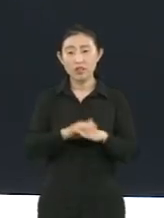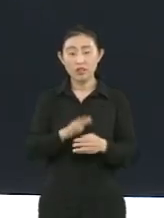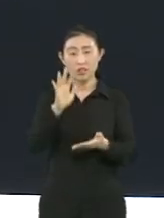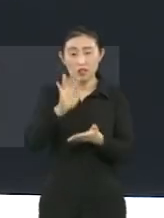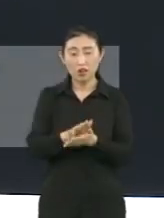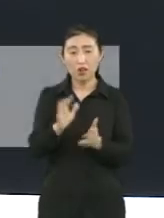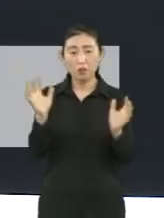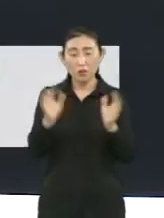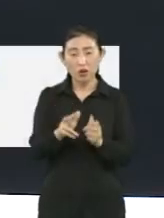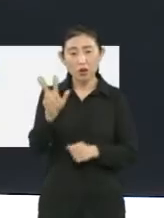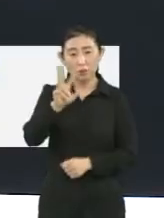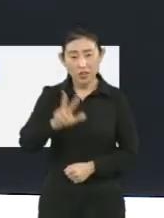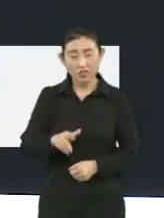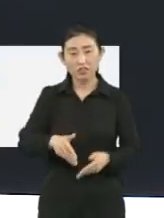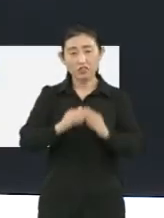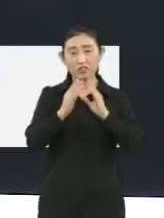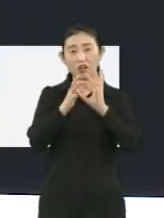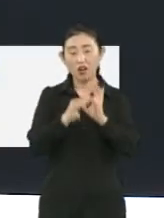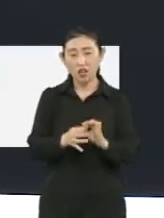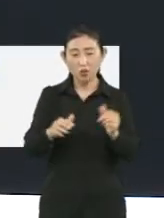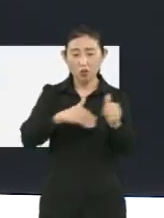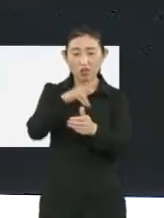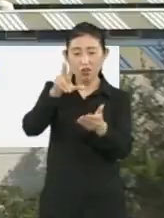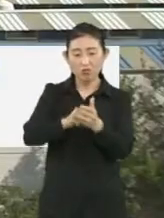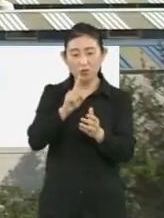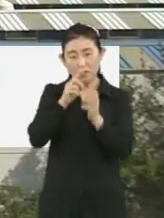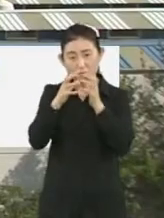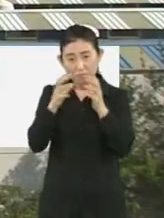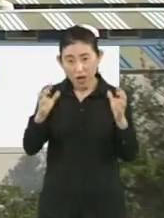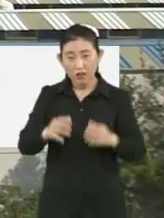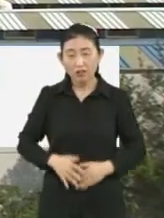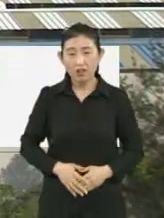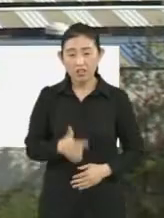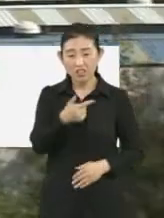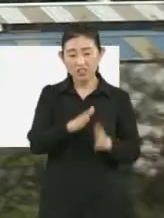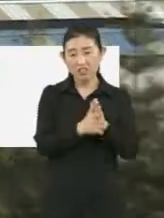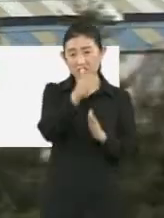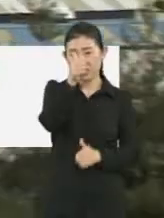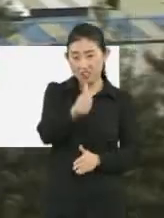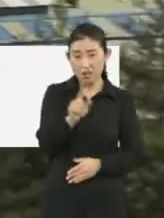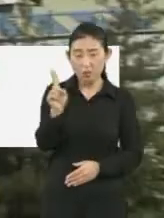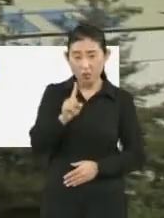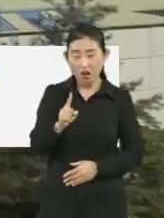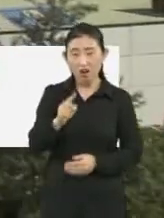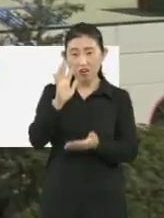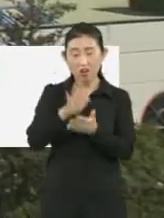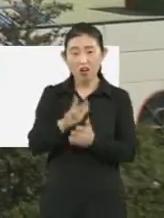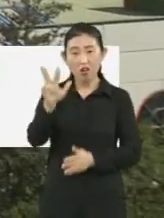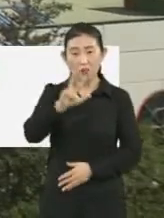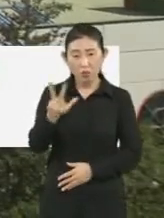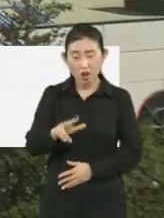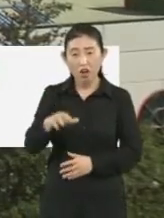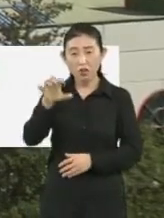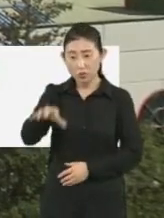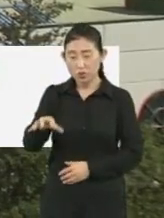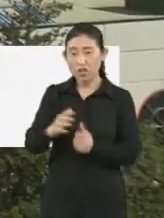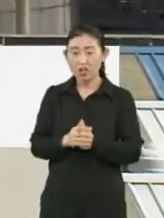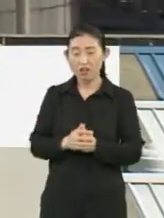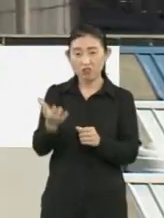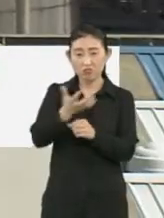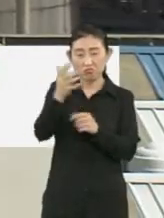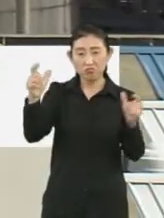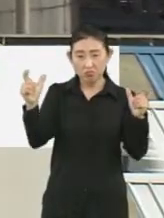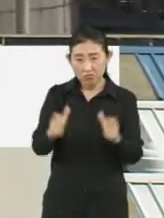대전 열병합발전 증설을 둘러싼 환경 문제가 불거진 가운데 허태정 대전시장이 열병합발전 측에